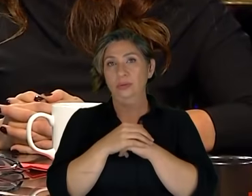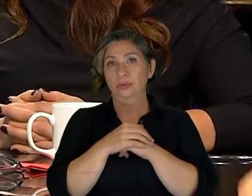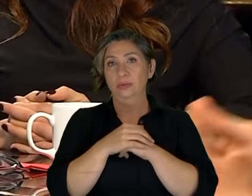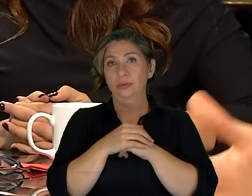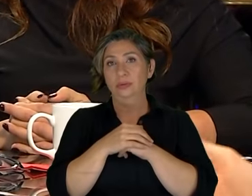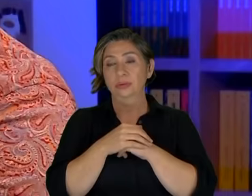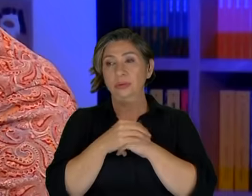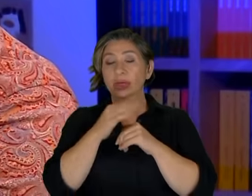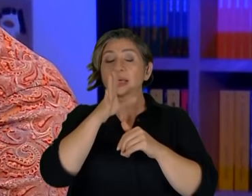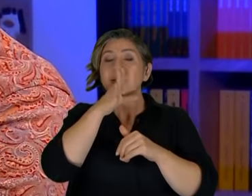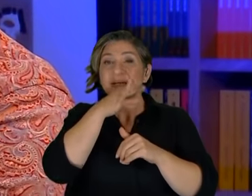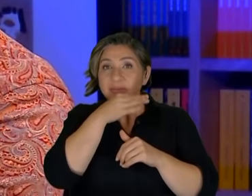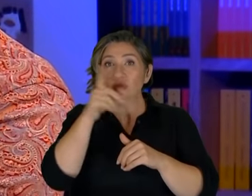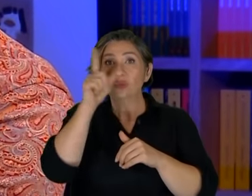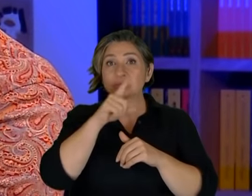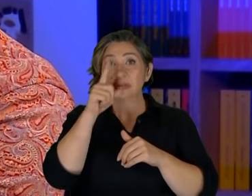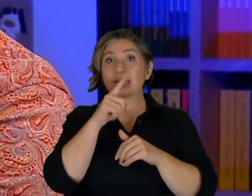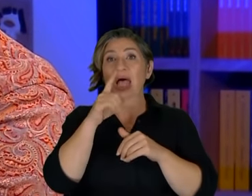Ne oluyor? Yani yaşlandıkça